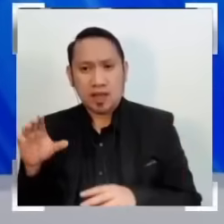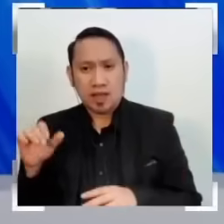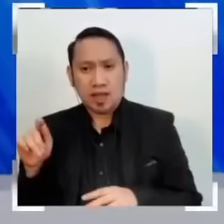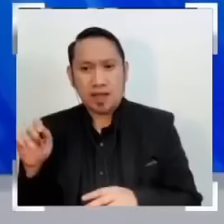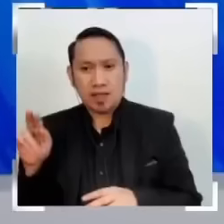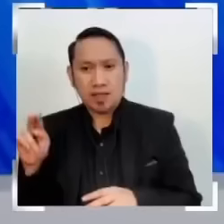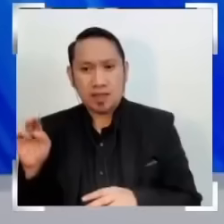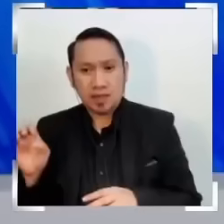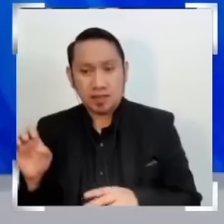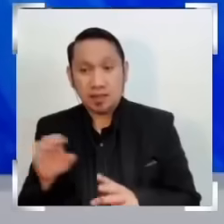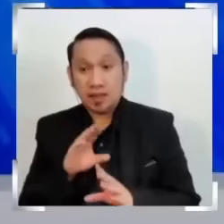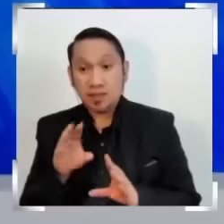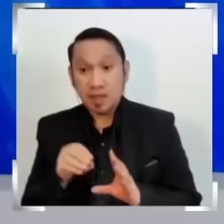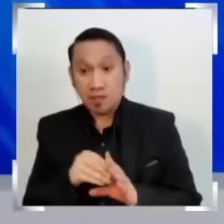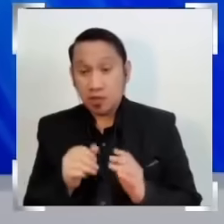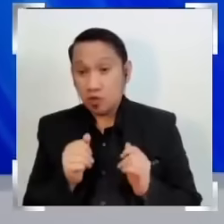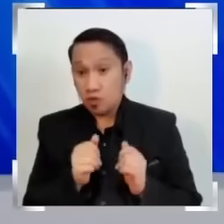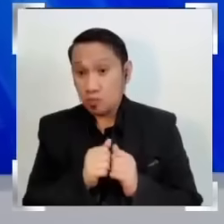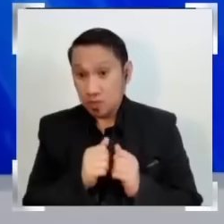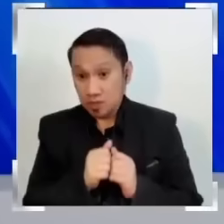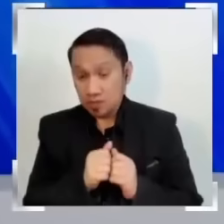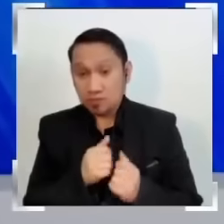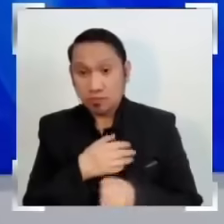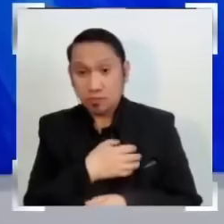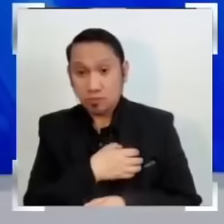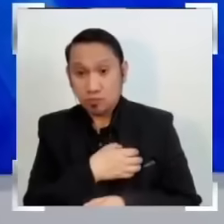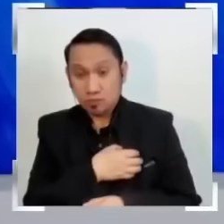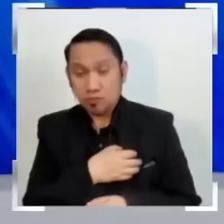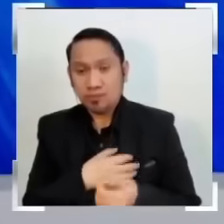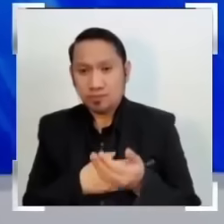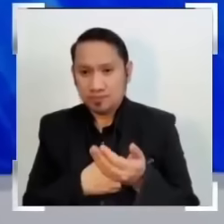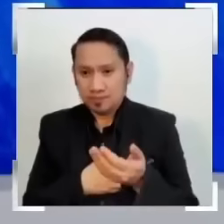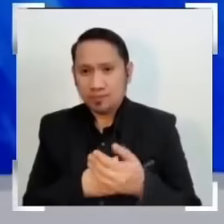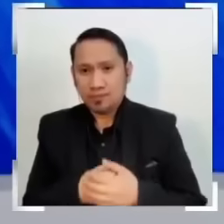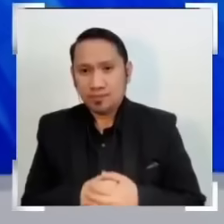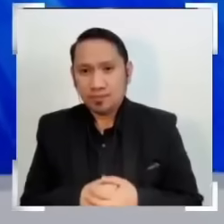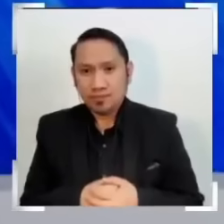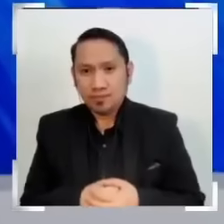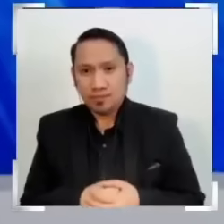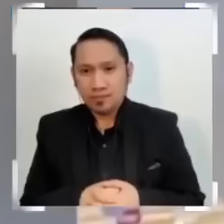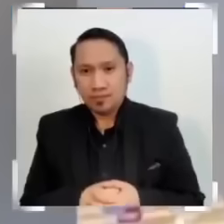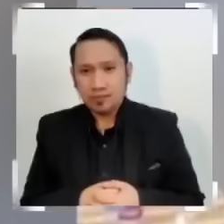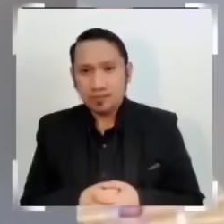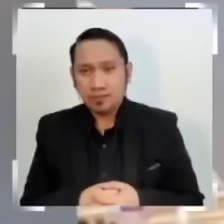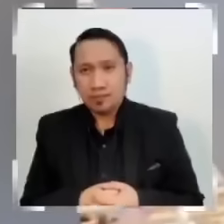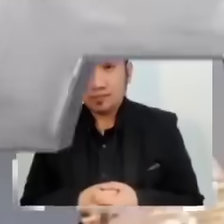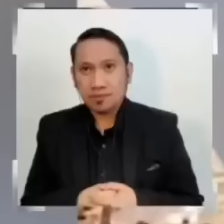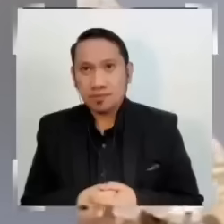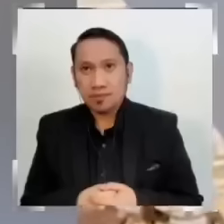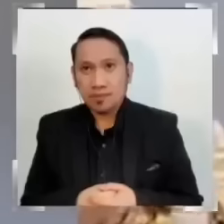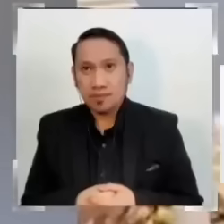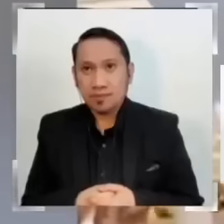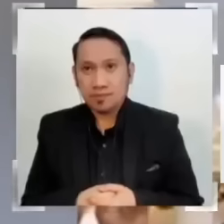na karelasyon umano ng biktima. Saksi si Marisol Abdurrahman.